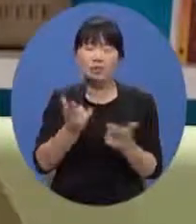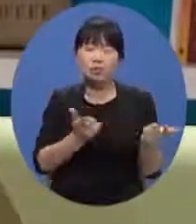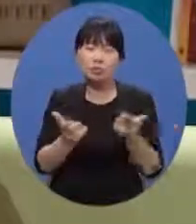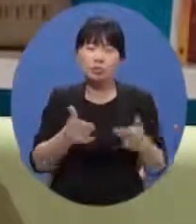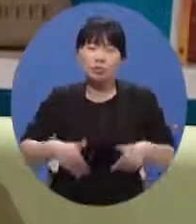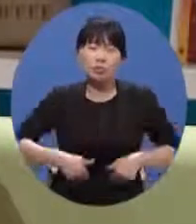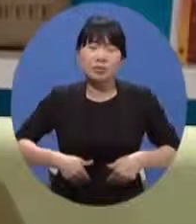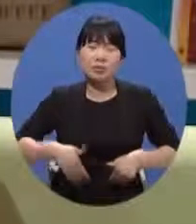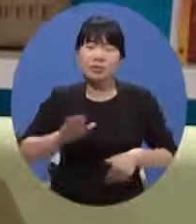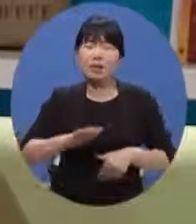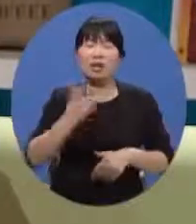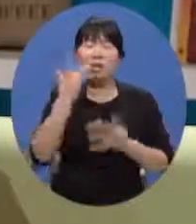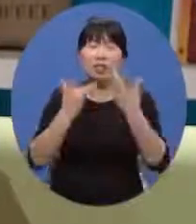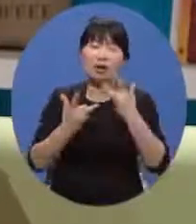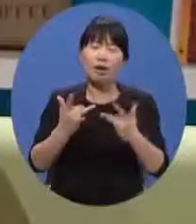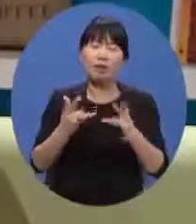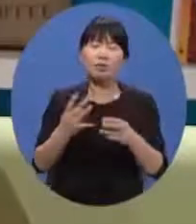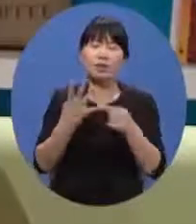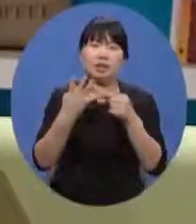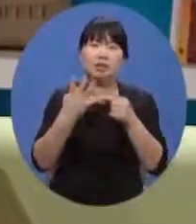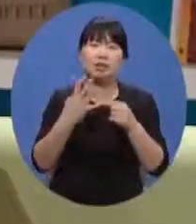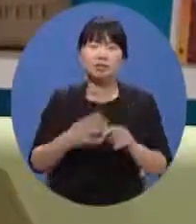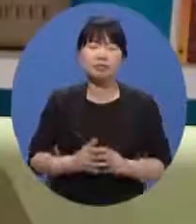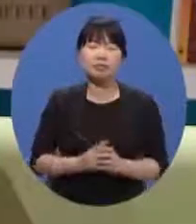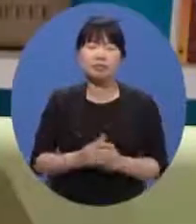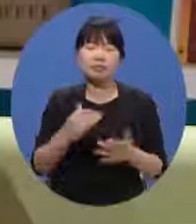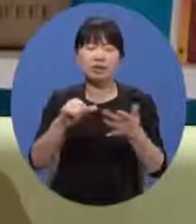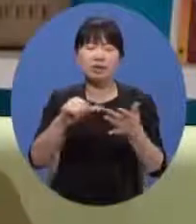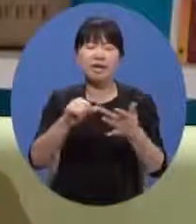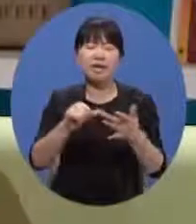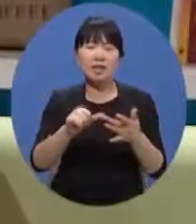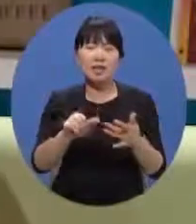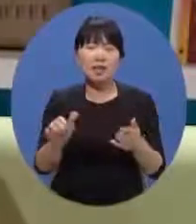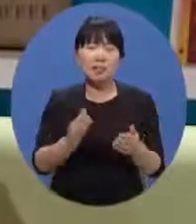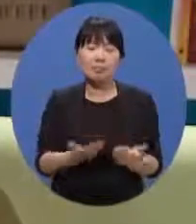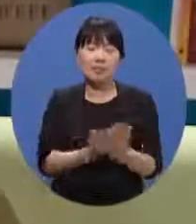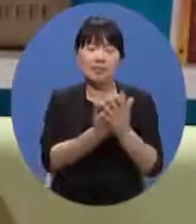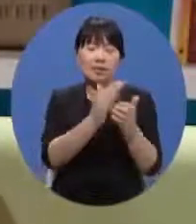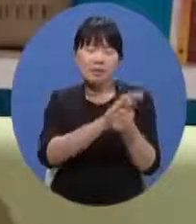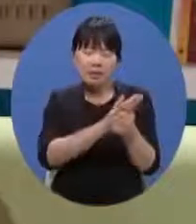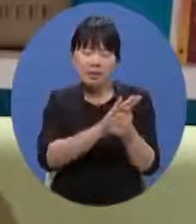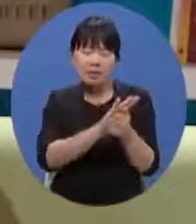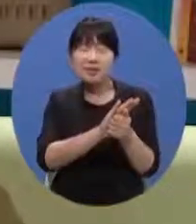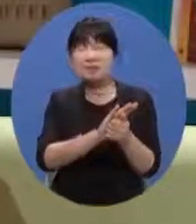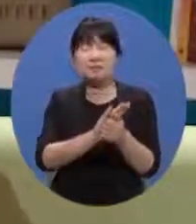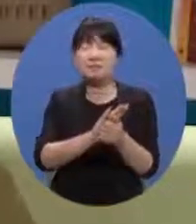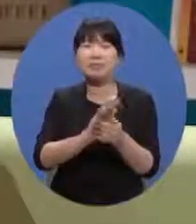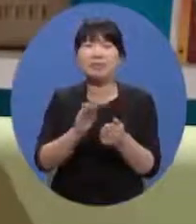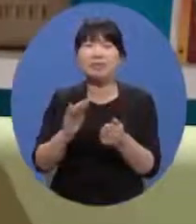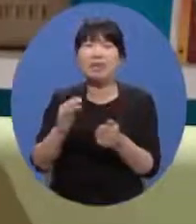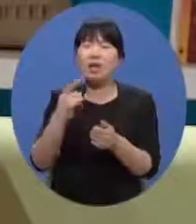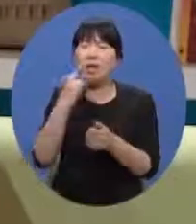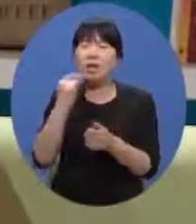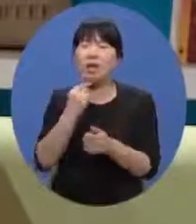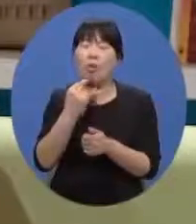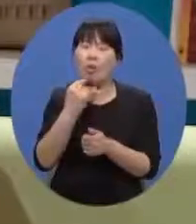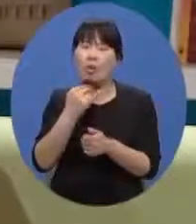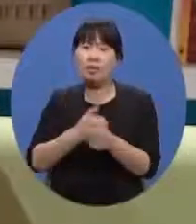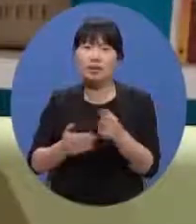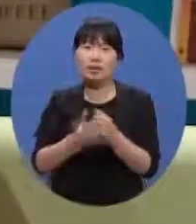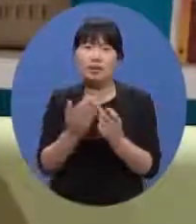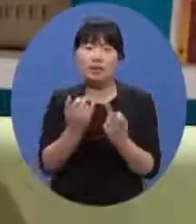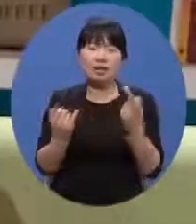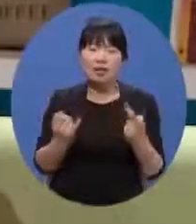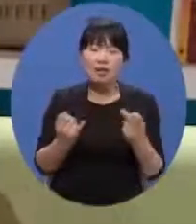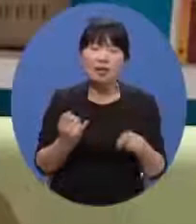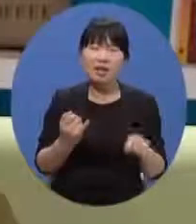그 부분이 많이 빠지셨고 네 번째로는 아이가 발달을 격려하셔야 되는데 그 부분이 빠지셨고 그래서 아마 형제 간에 또 갈등이 있는